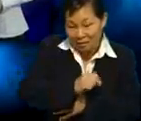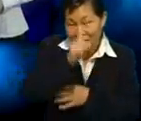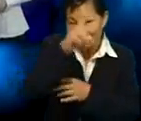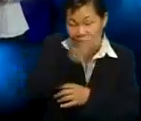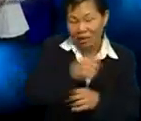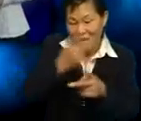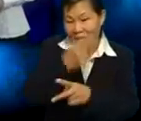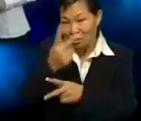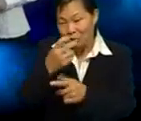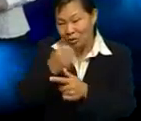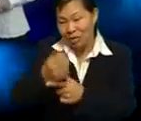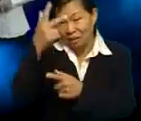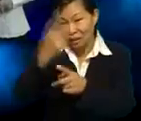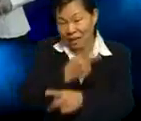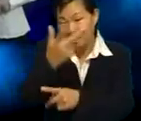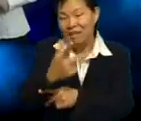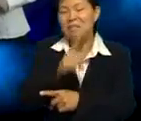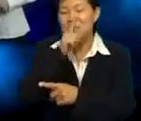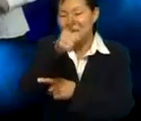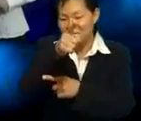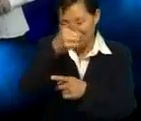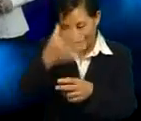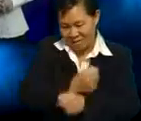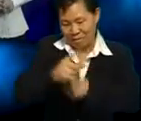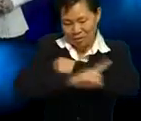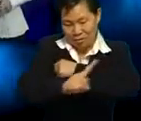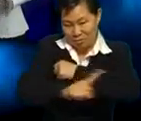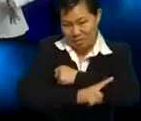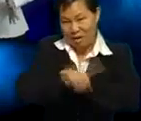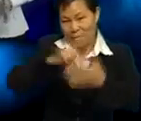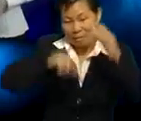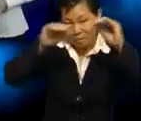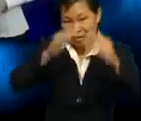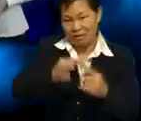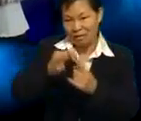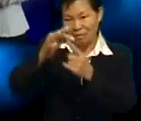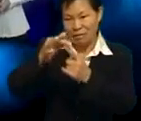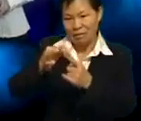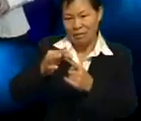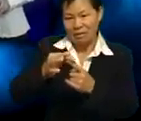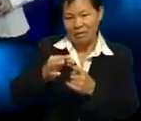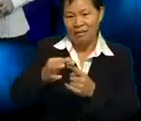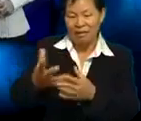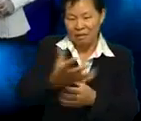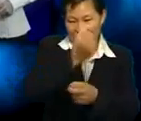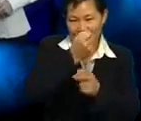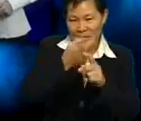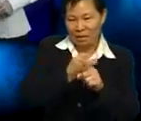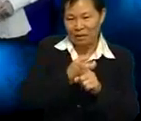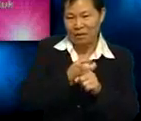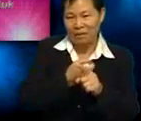ketiga, kita pasti akan mendapat hukuman yang setimpal. Apakah pengajaran utama yang dapat kita kutip dari kisah kali